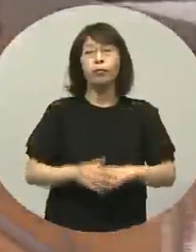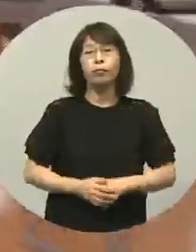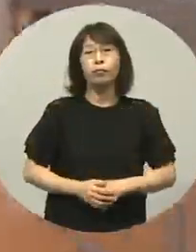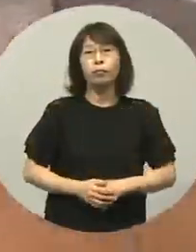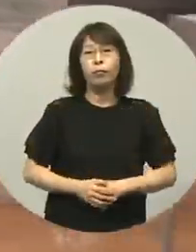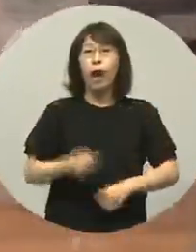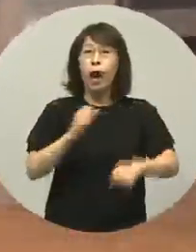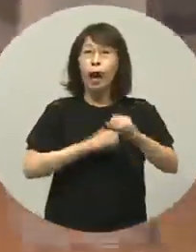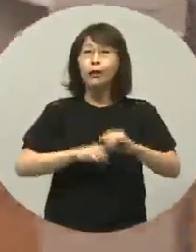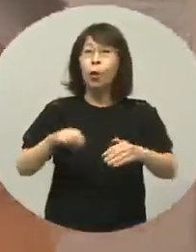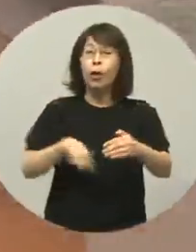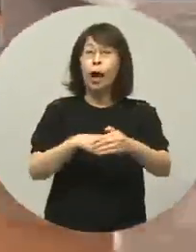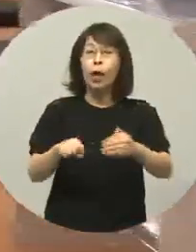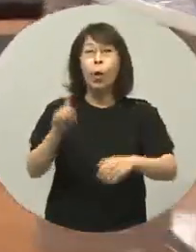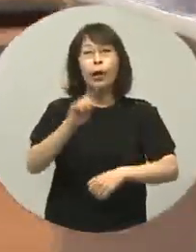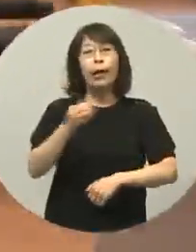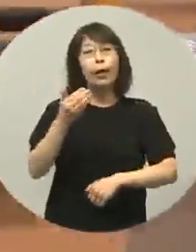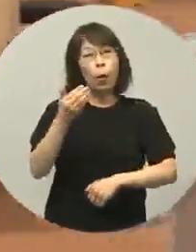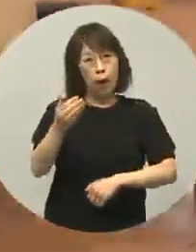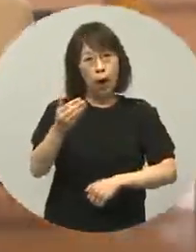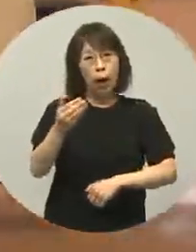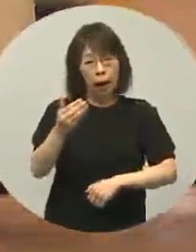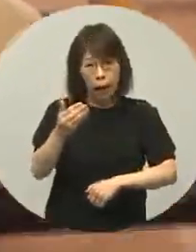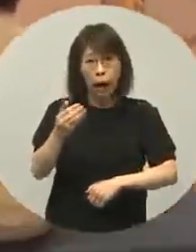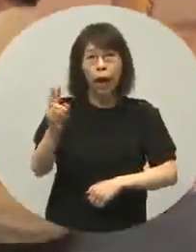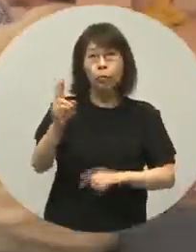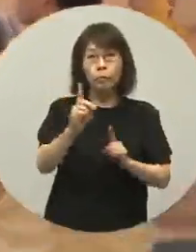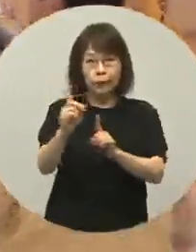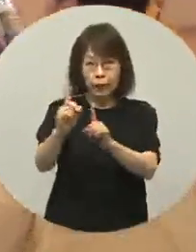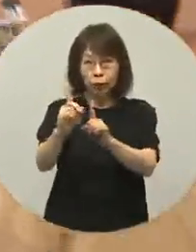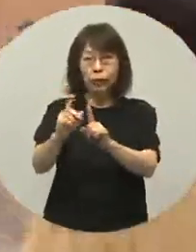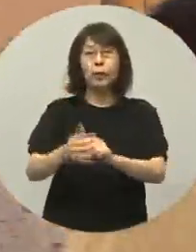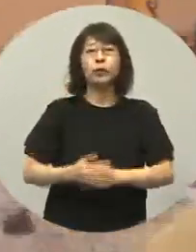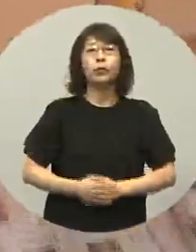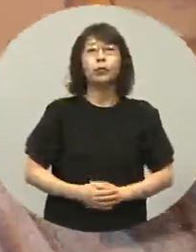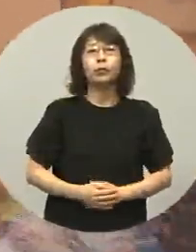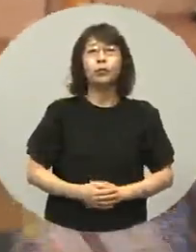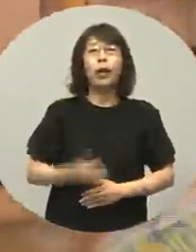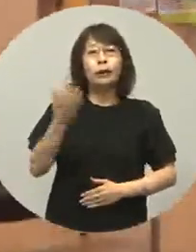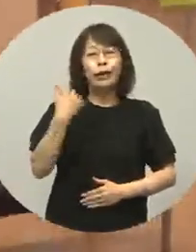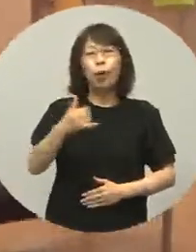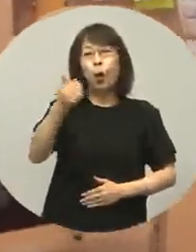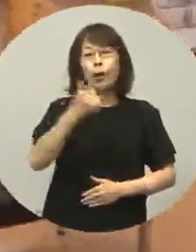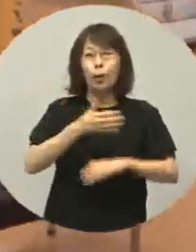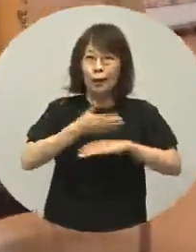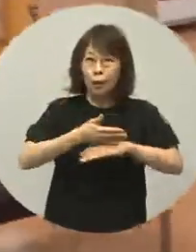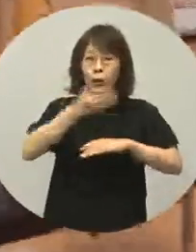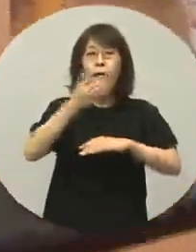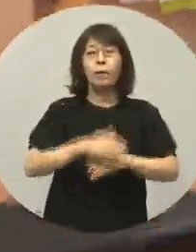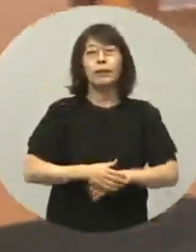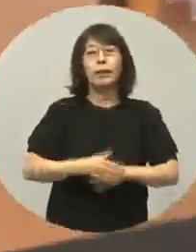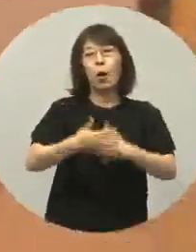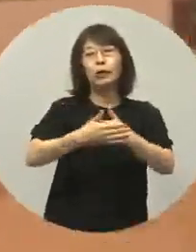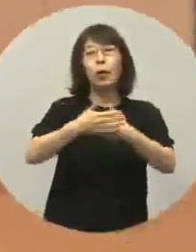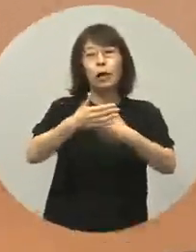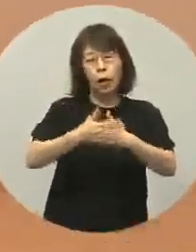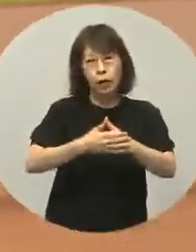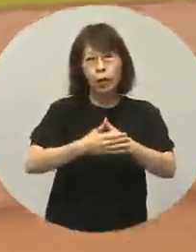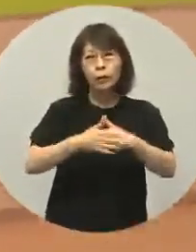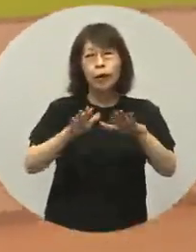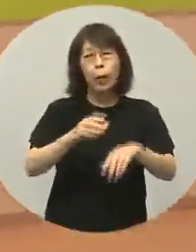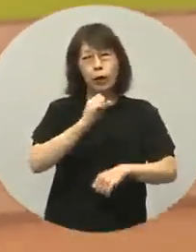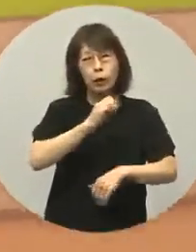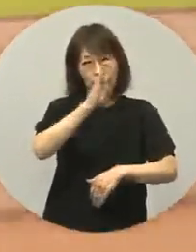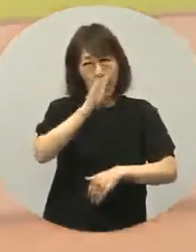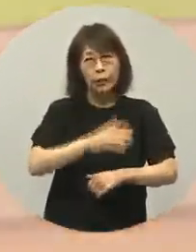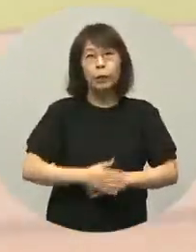どんな活動をしているのか番組で密着してみました。 すいません、先ほどお電話ありがとうございました。 はい、 お世話になっております。 よろし